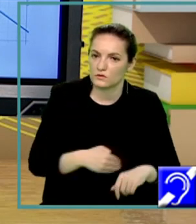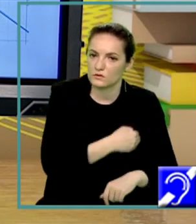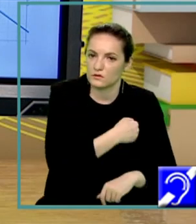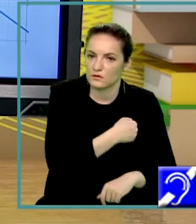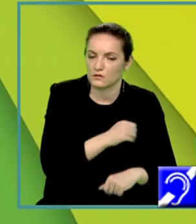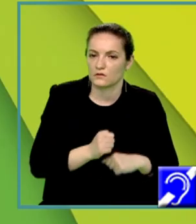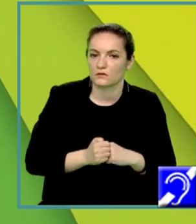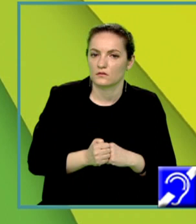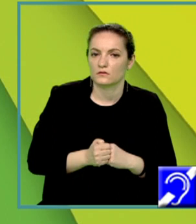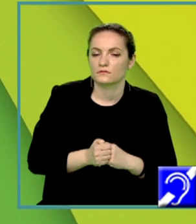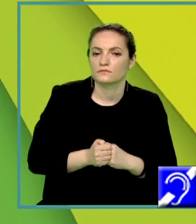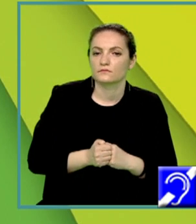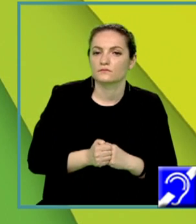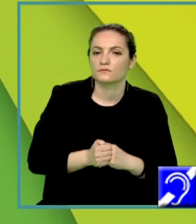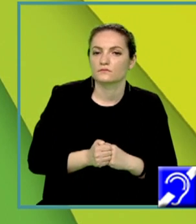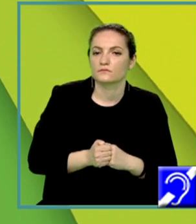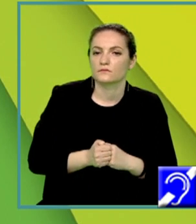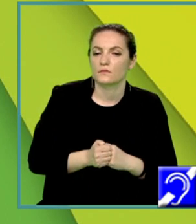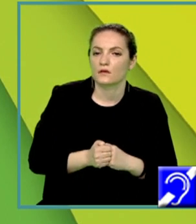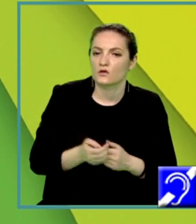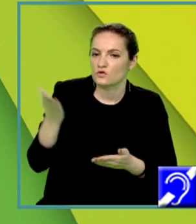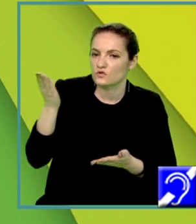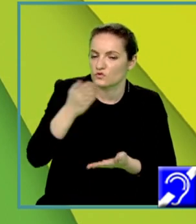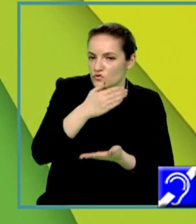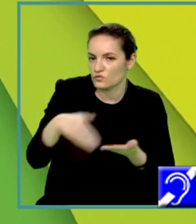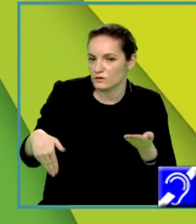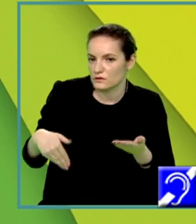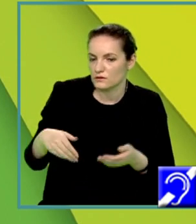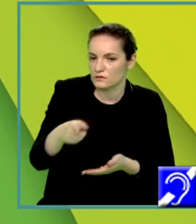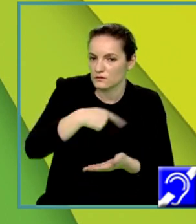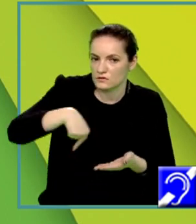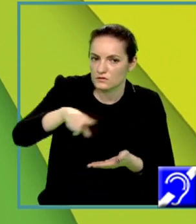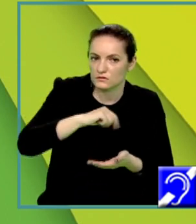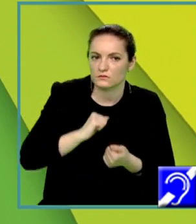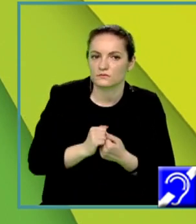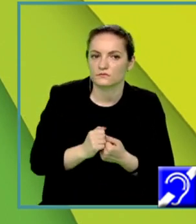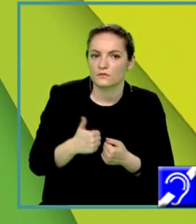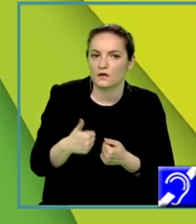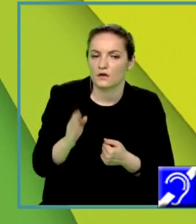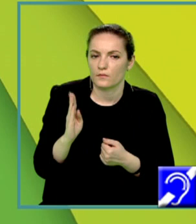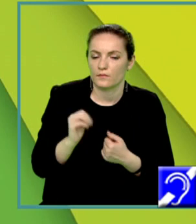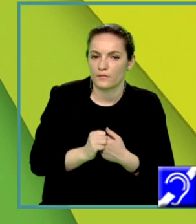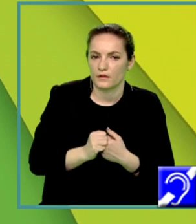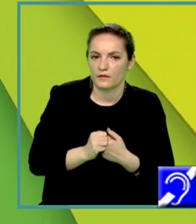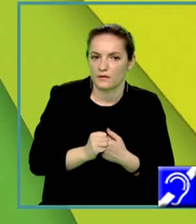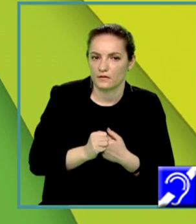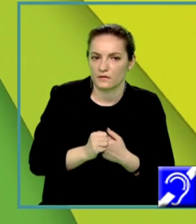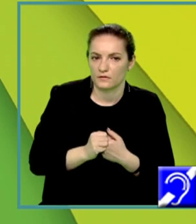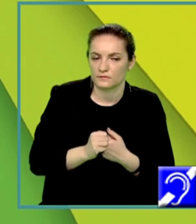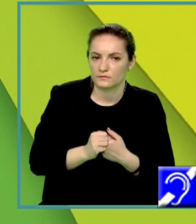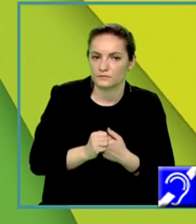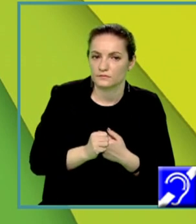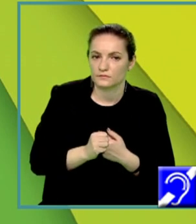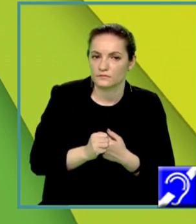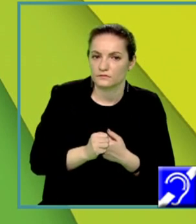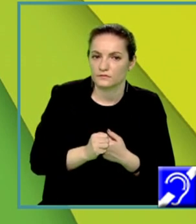va subîntinde, de fapt, un semicerc. Cu alte cuvinte, AB fiind diametru, înseamnă că raza cercului